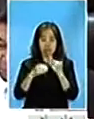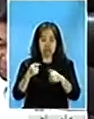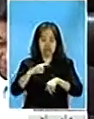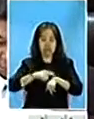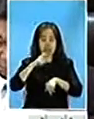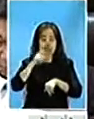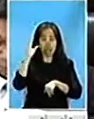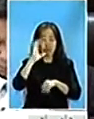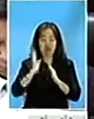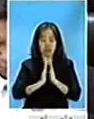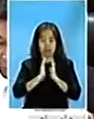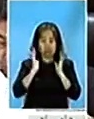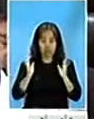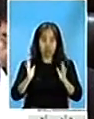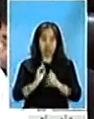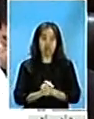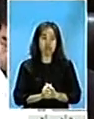ว่านี้ขอกราบขอบคุณท่านประธานครับ